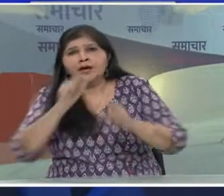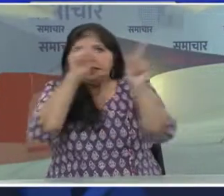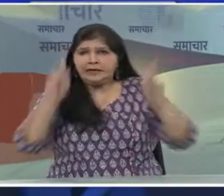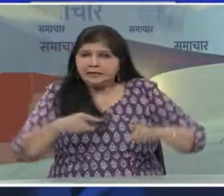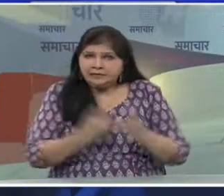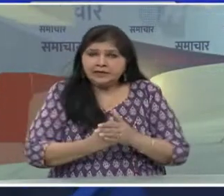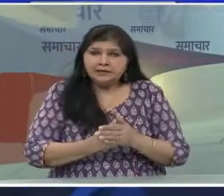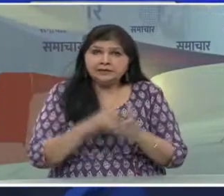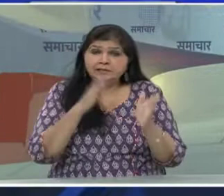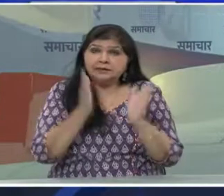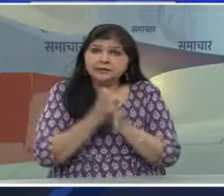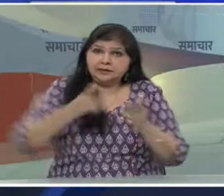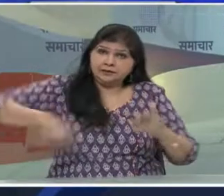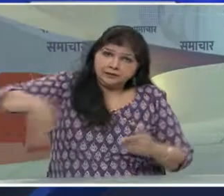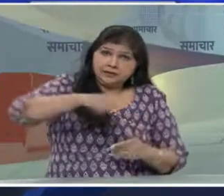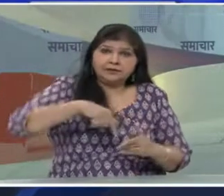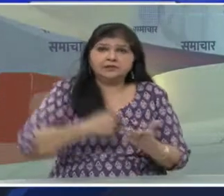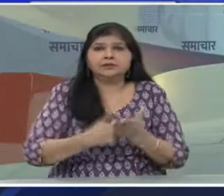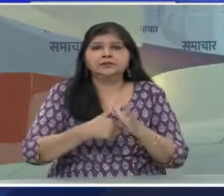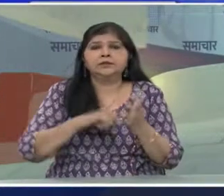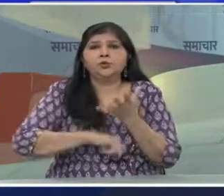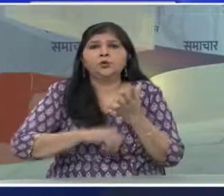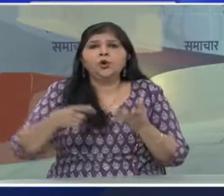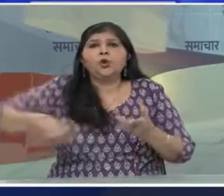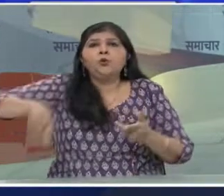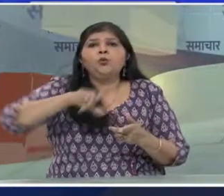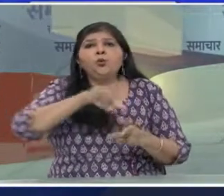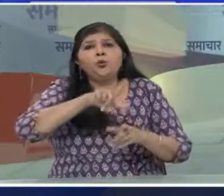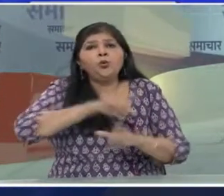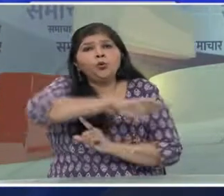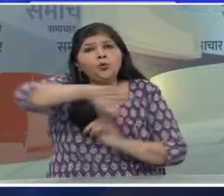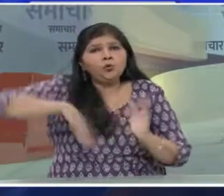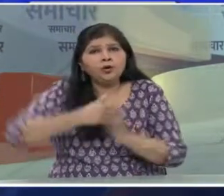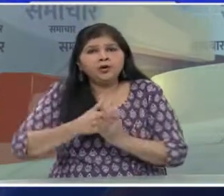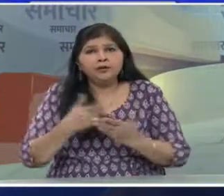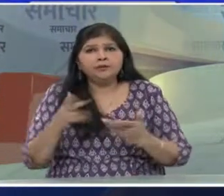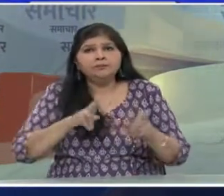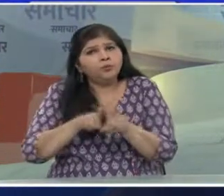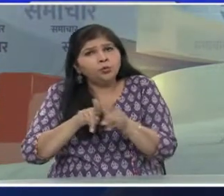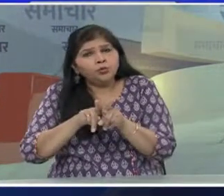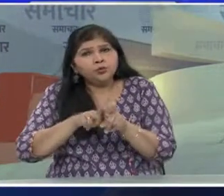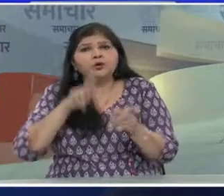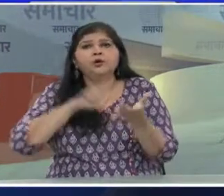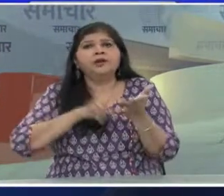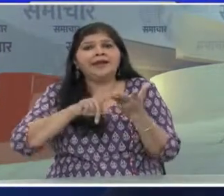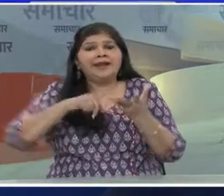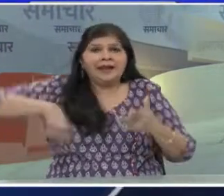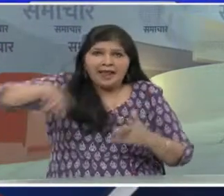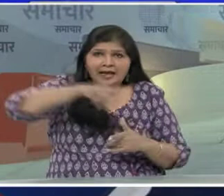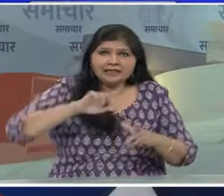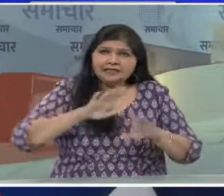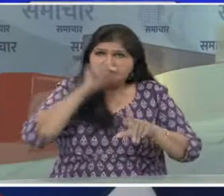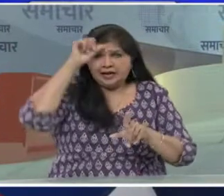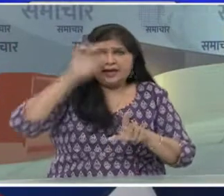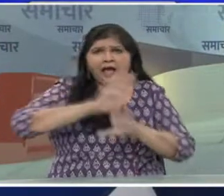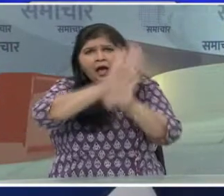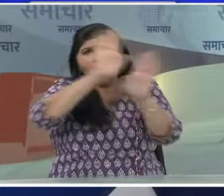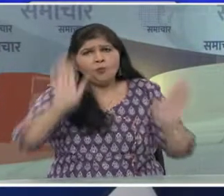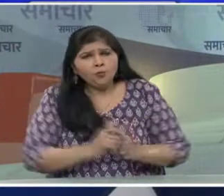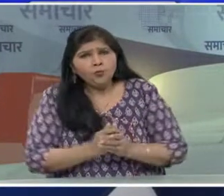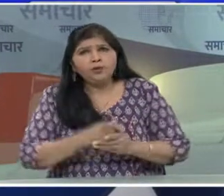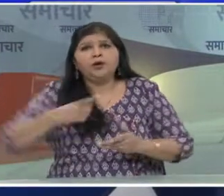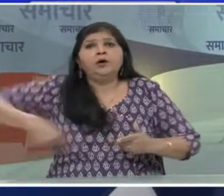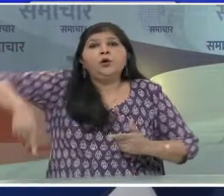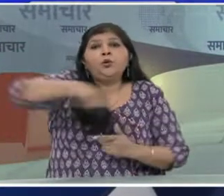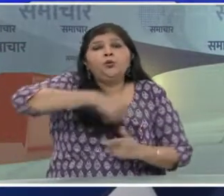ताकि राष्ट्रीय और स्थानीय, नेशनल और लोकल दोनों ही एस्पिरेशंस पर खरा उतरा जा